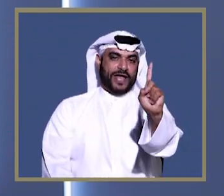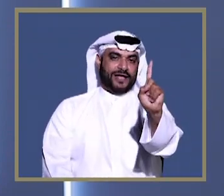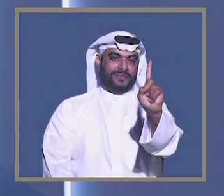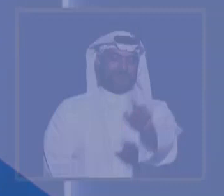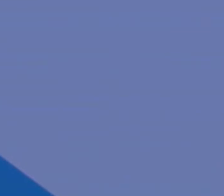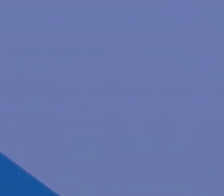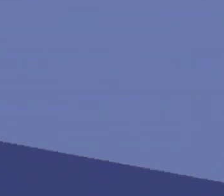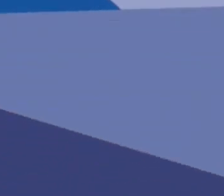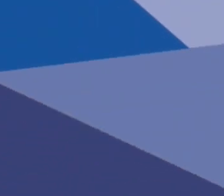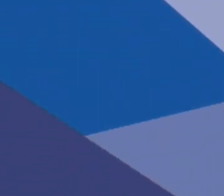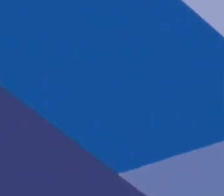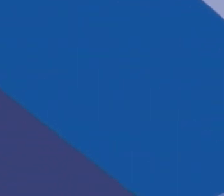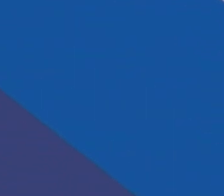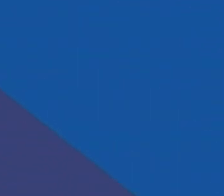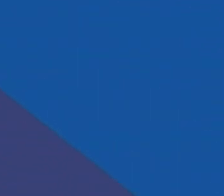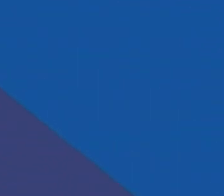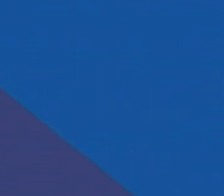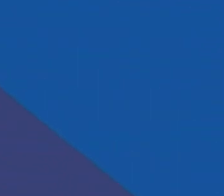الأولى.